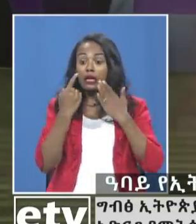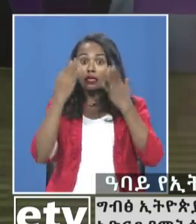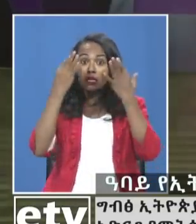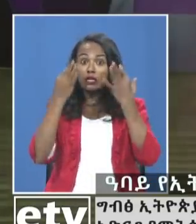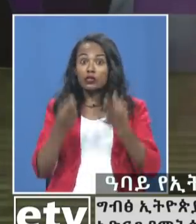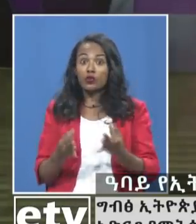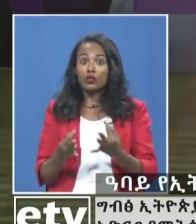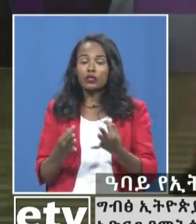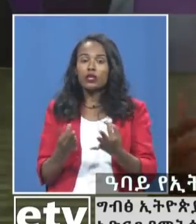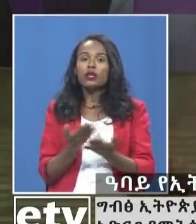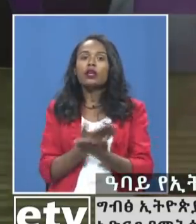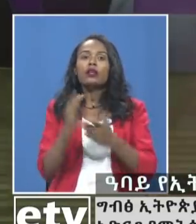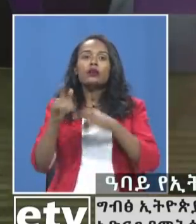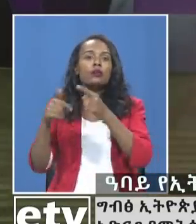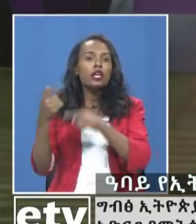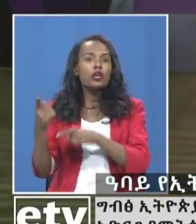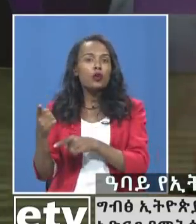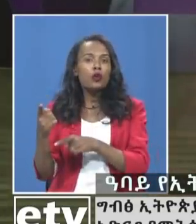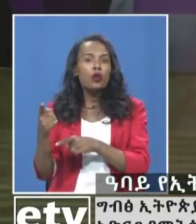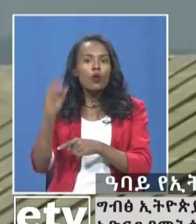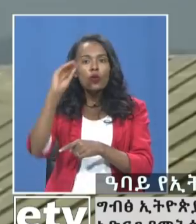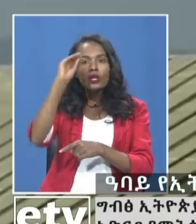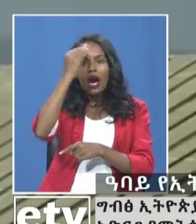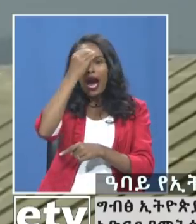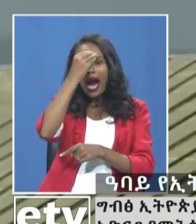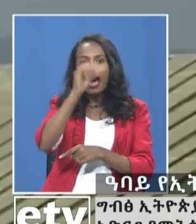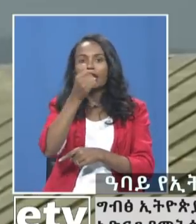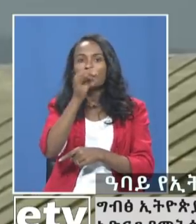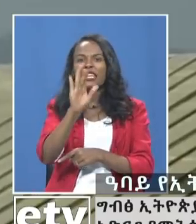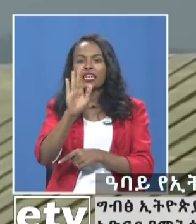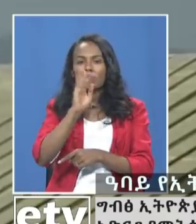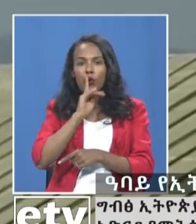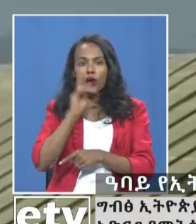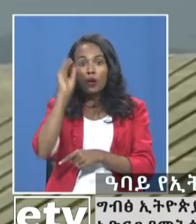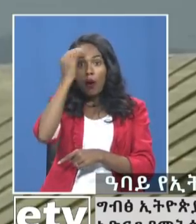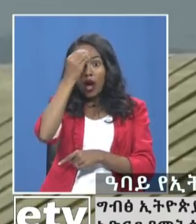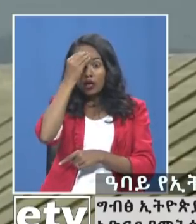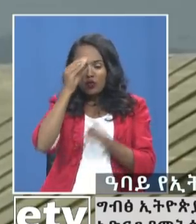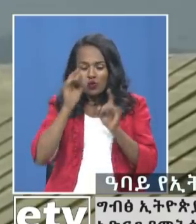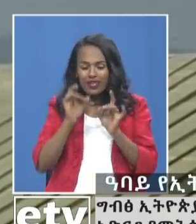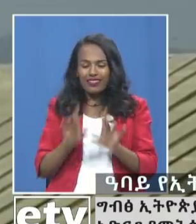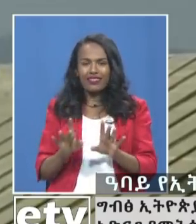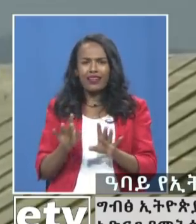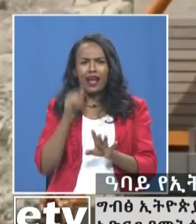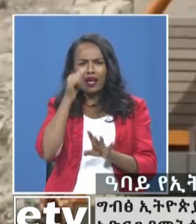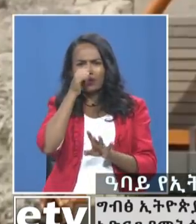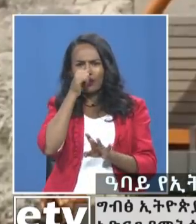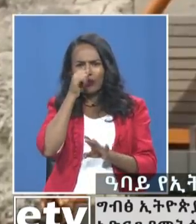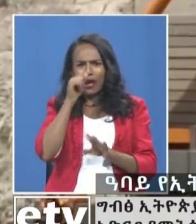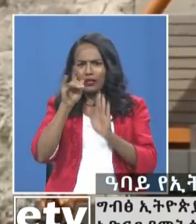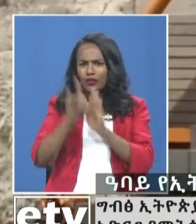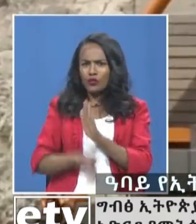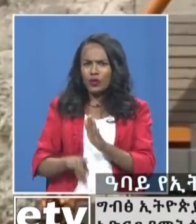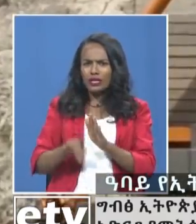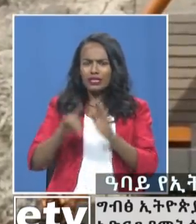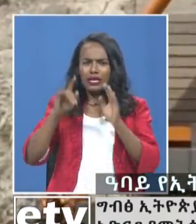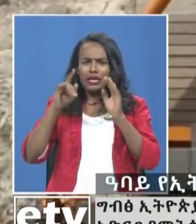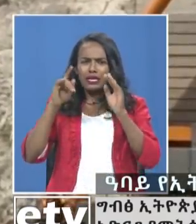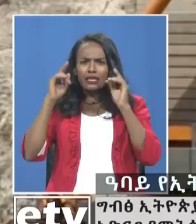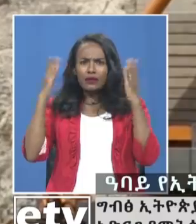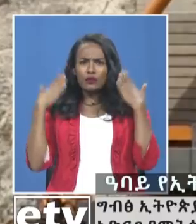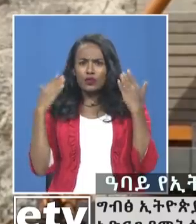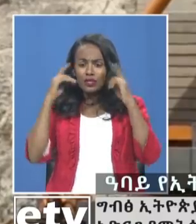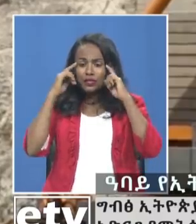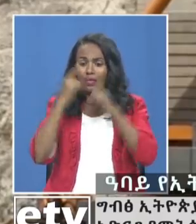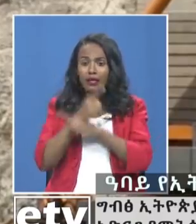ሲወሰን ወደ የት ነው የምትሮጠው? ወደ አረብ ሊግ ነው። ኢትዮጵያ በአረቡ ዓለም ዘንድ እንድትጠላና እንድትወገዝ ግብጾች የተሳሳተ ትርክትን